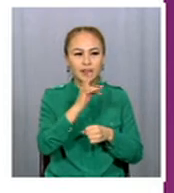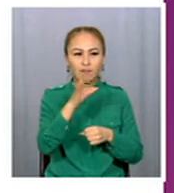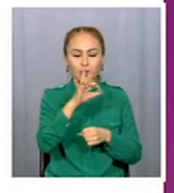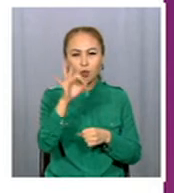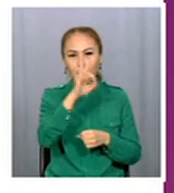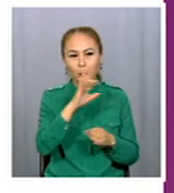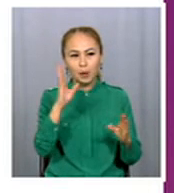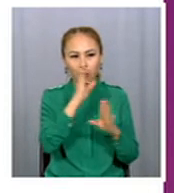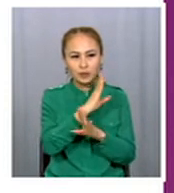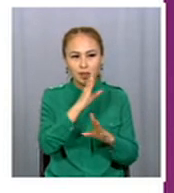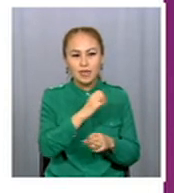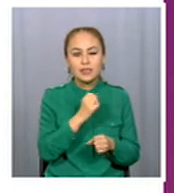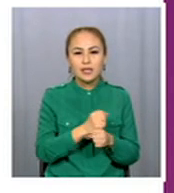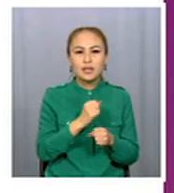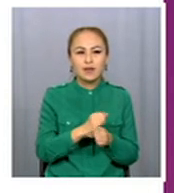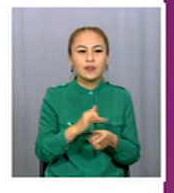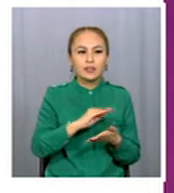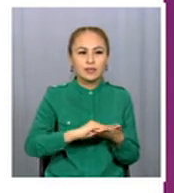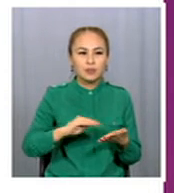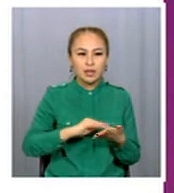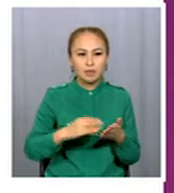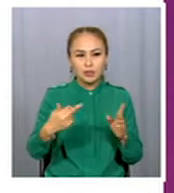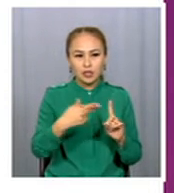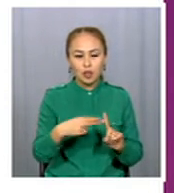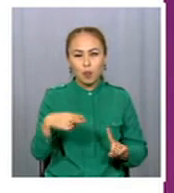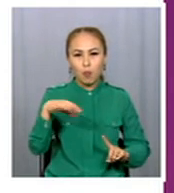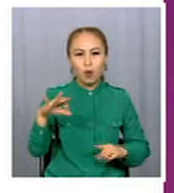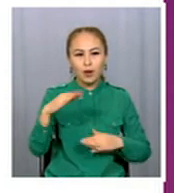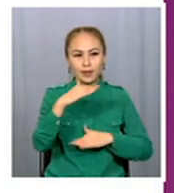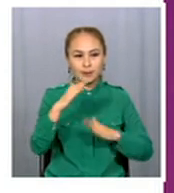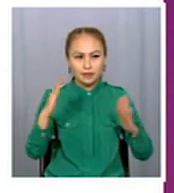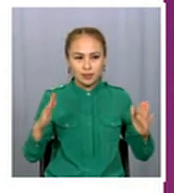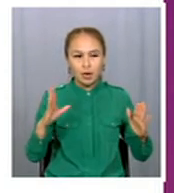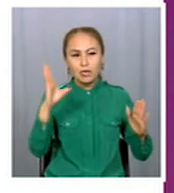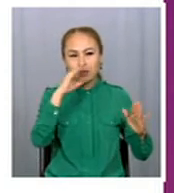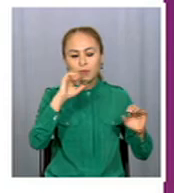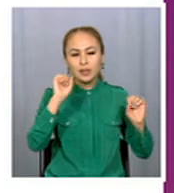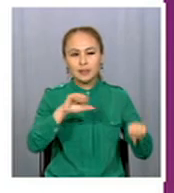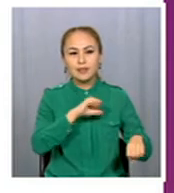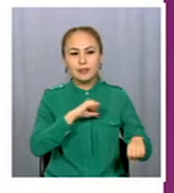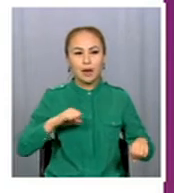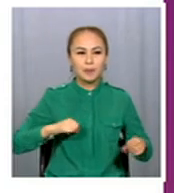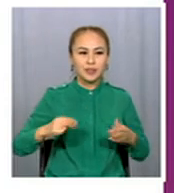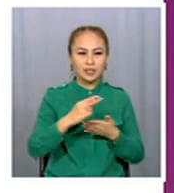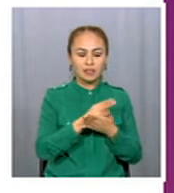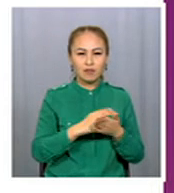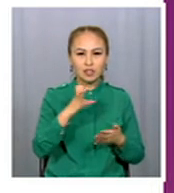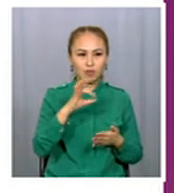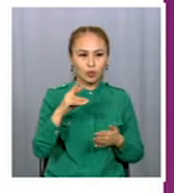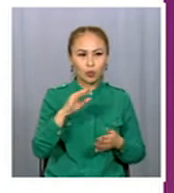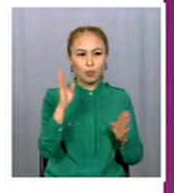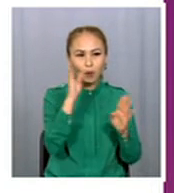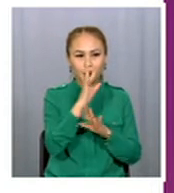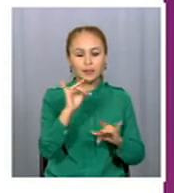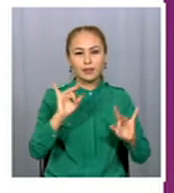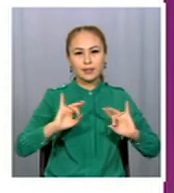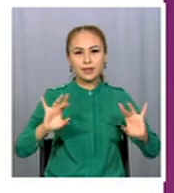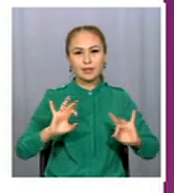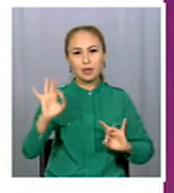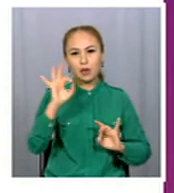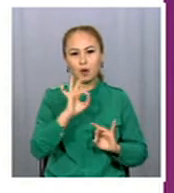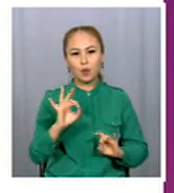выводы о погоде, составили и записали предложения по картинкам, смогли сами нарисовать сводку погоды